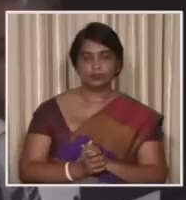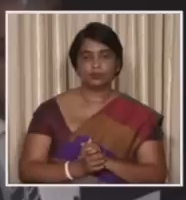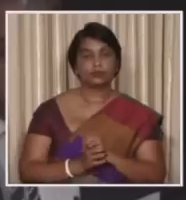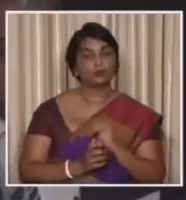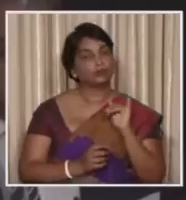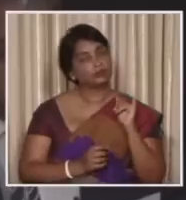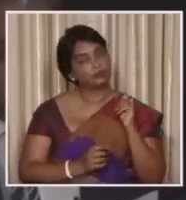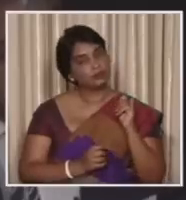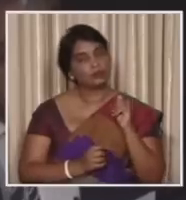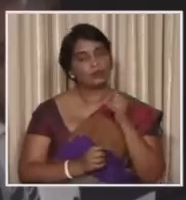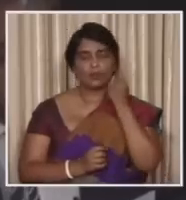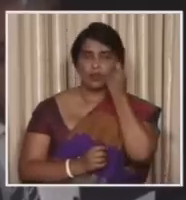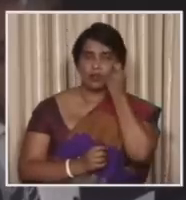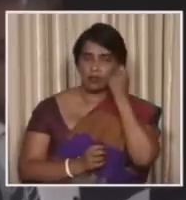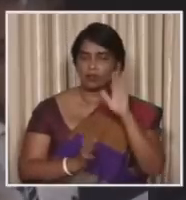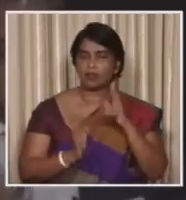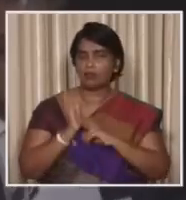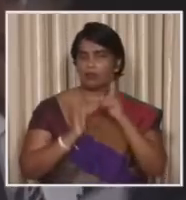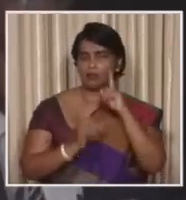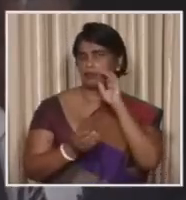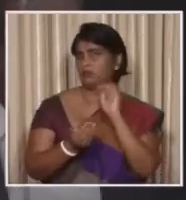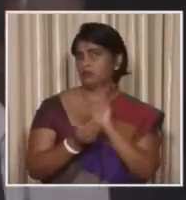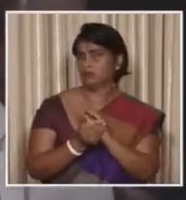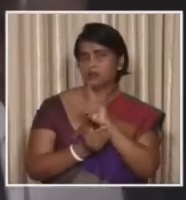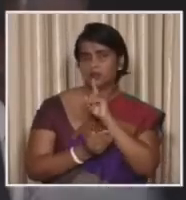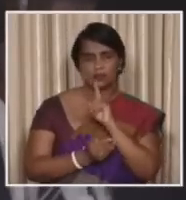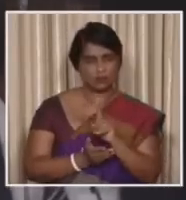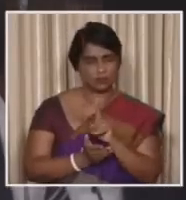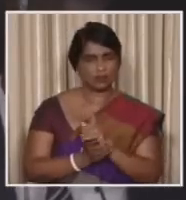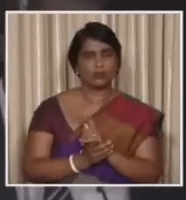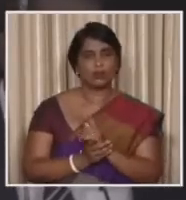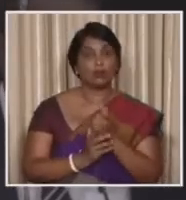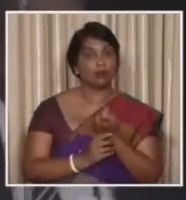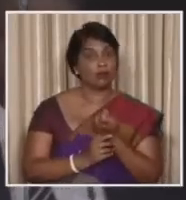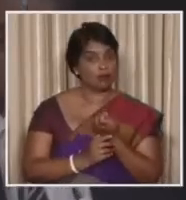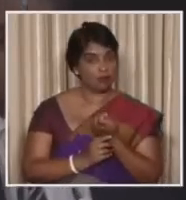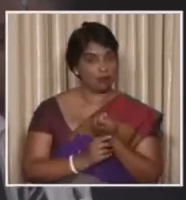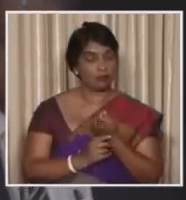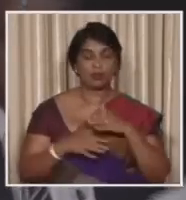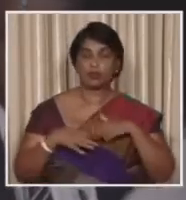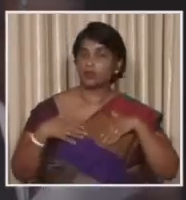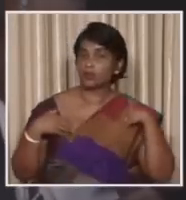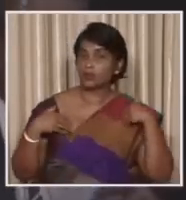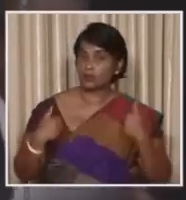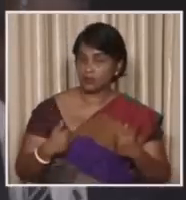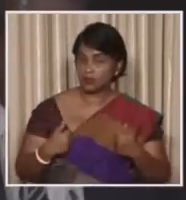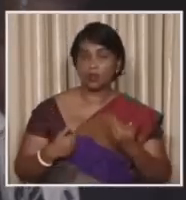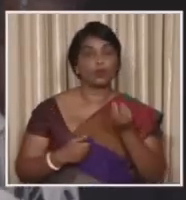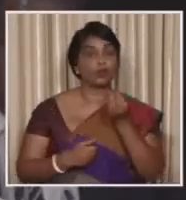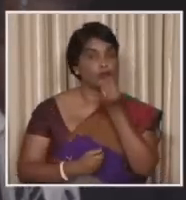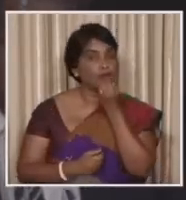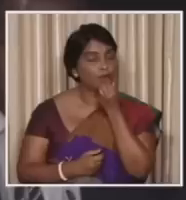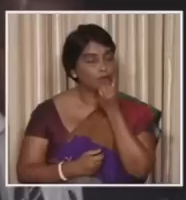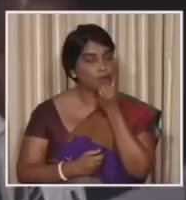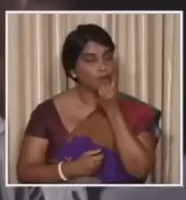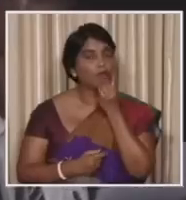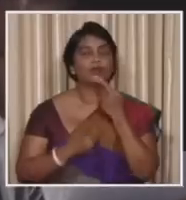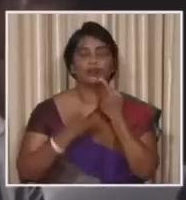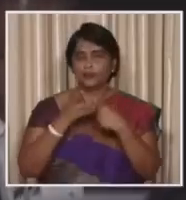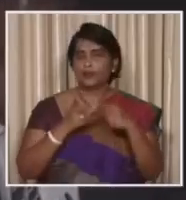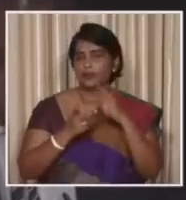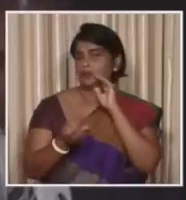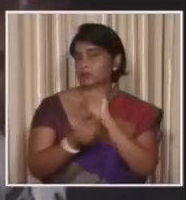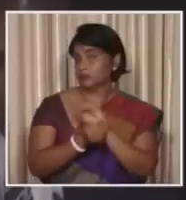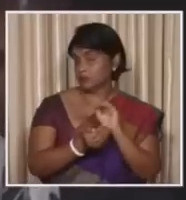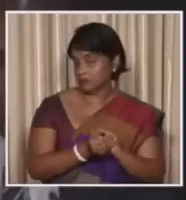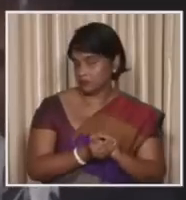සමහර මතයක් තියෙනවා ජාතික ආරක්ෂාව කියන්නේ ආර්ථිකයේ සෞඛ්‍යයේ ආහාරවල යනාදී